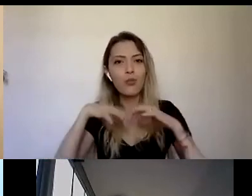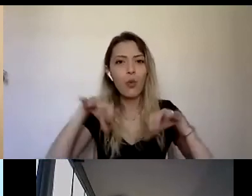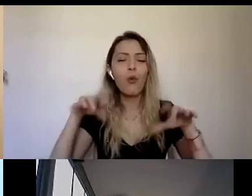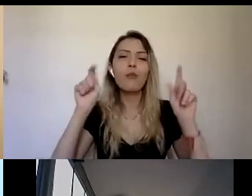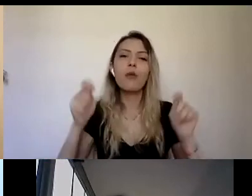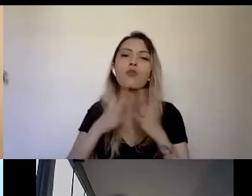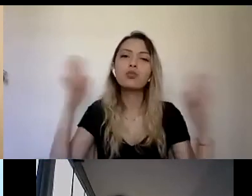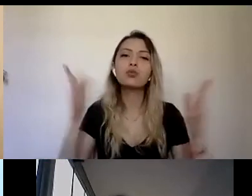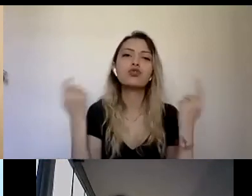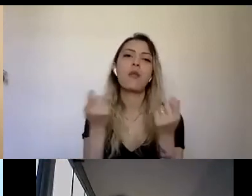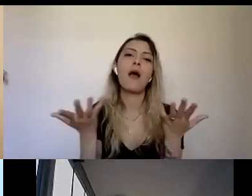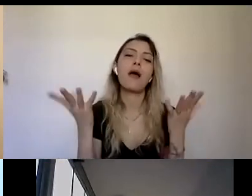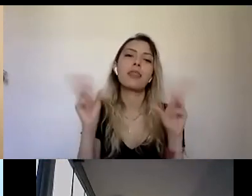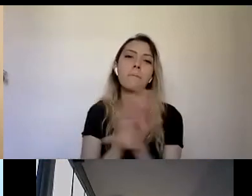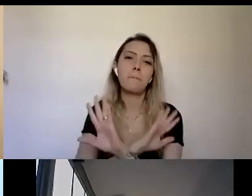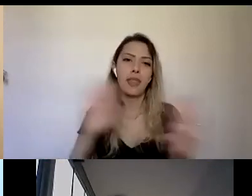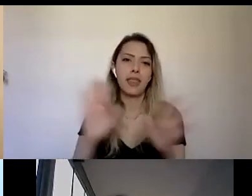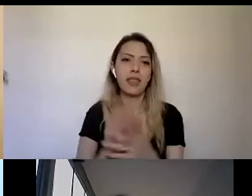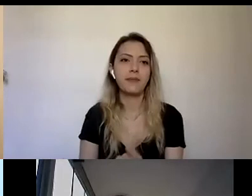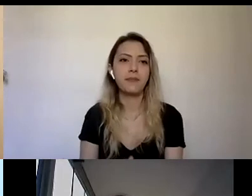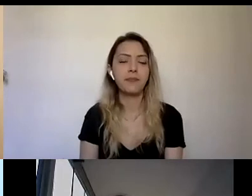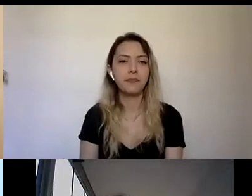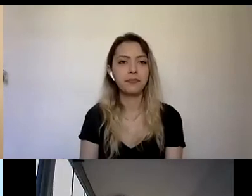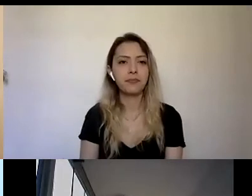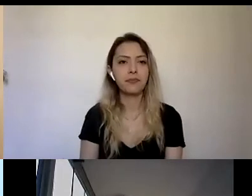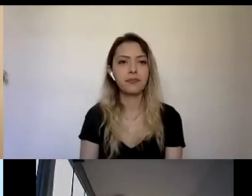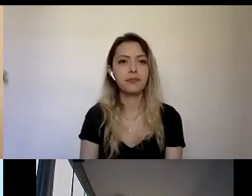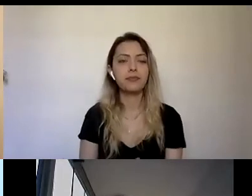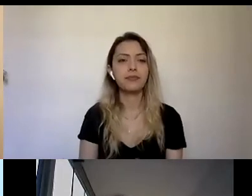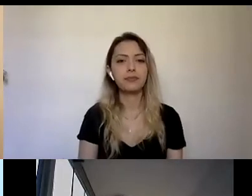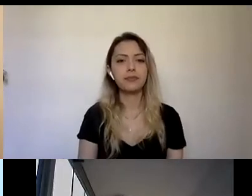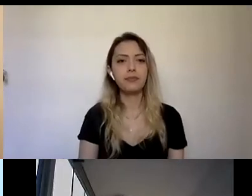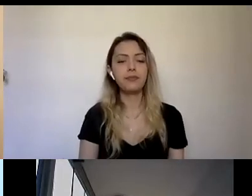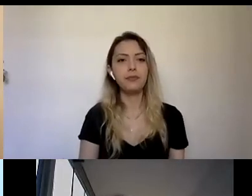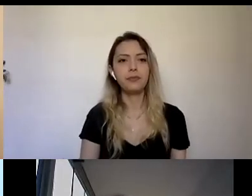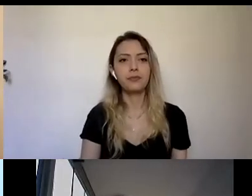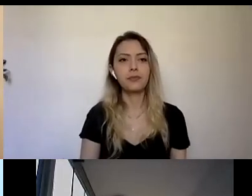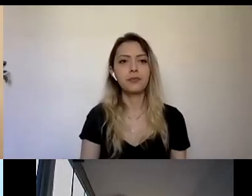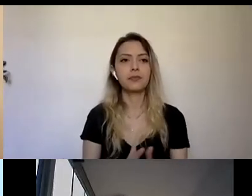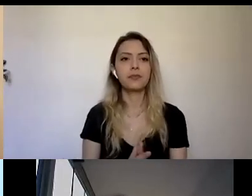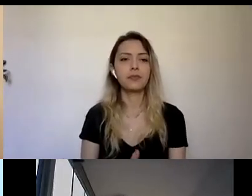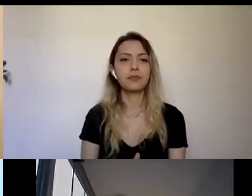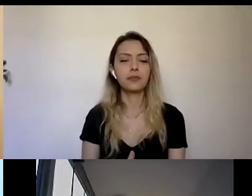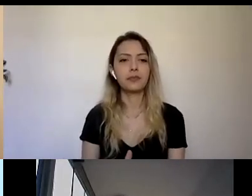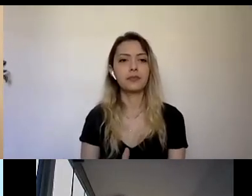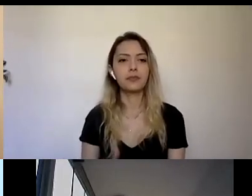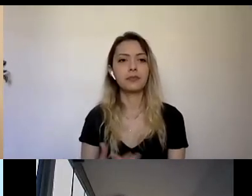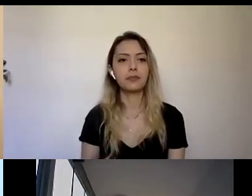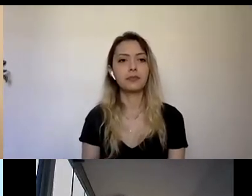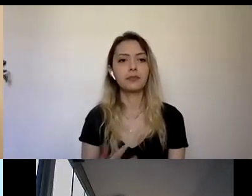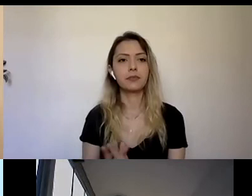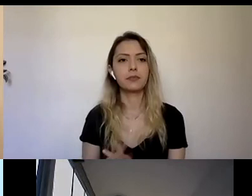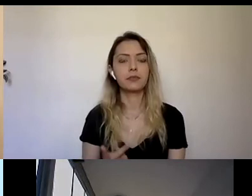tamamladılar. Evet, doğru. Dördüncüsü de Small Project İstanbul. Evet. Diye bir örgütlenme İstanbul'da.